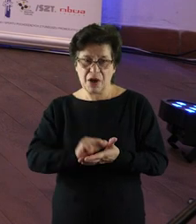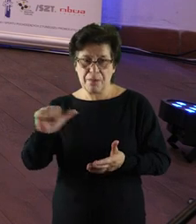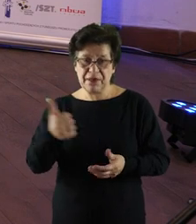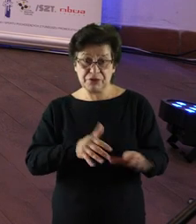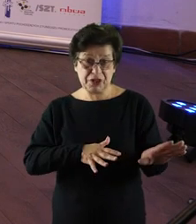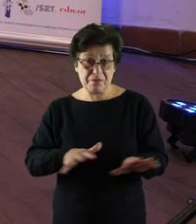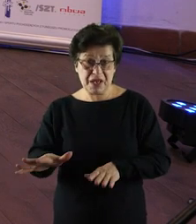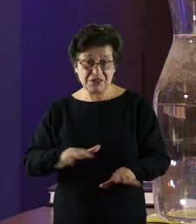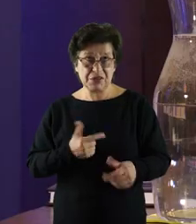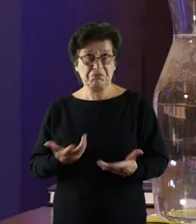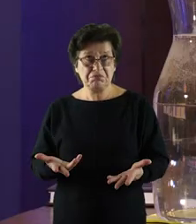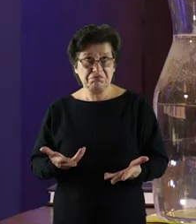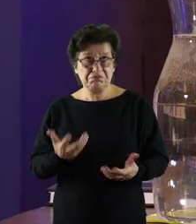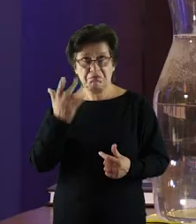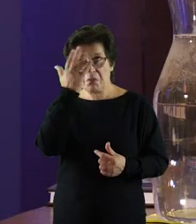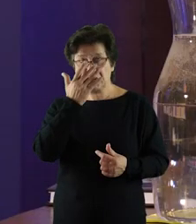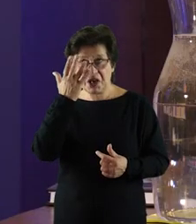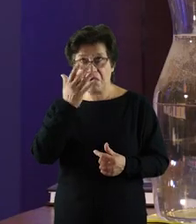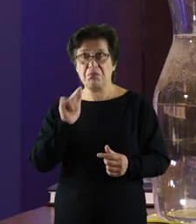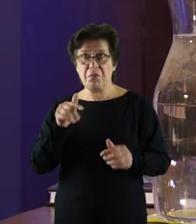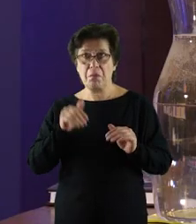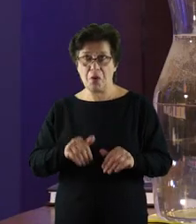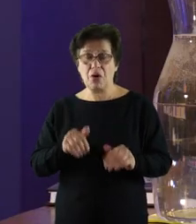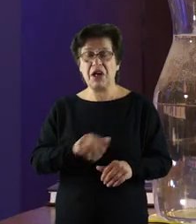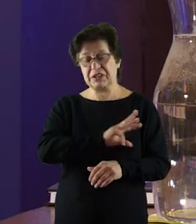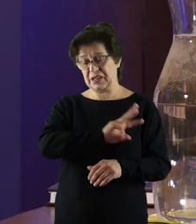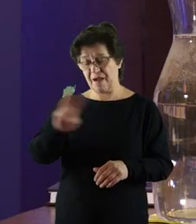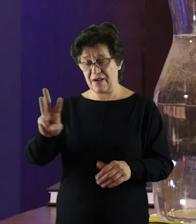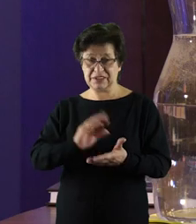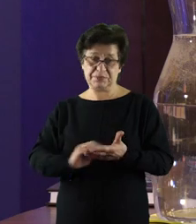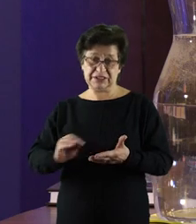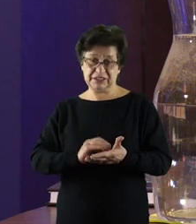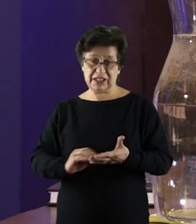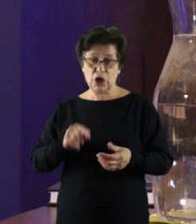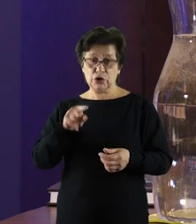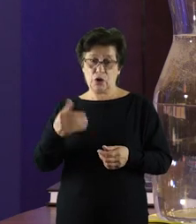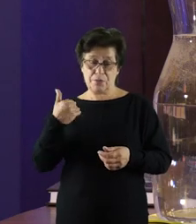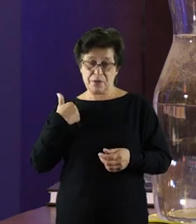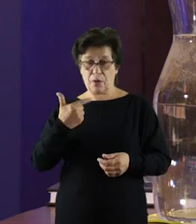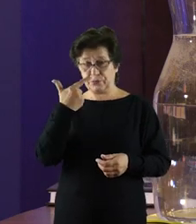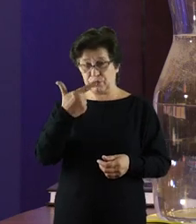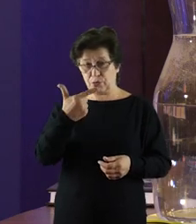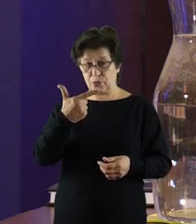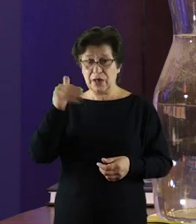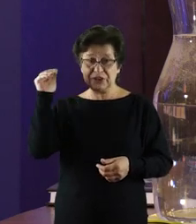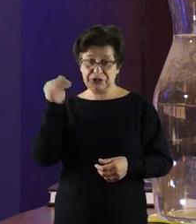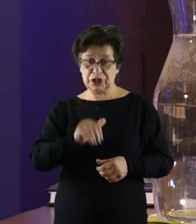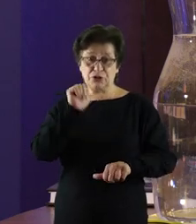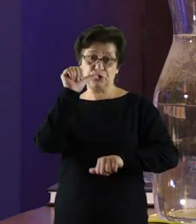się, że mogę dla was pisać. To było dawno temu, w 2000 roku, a